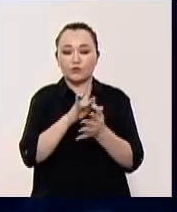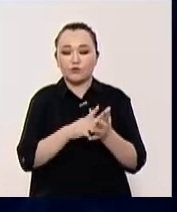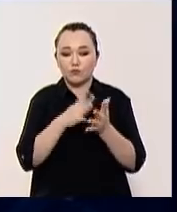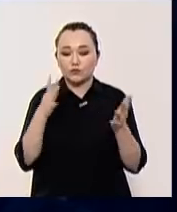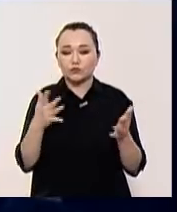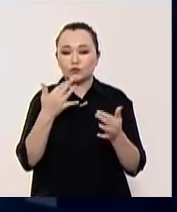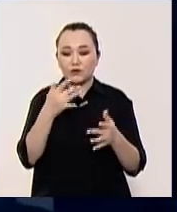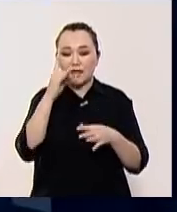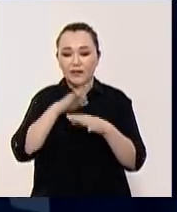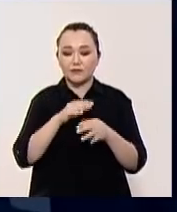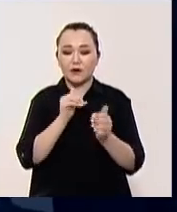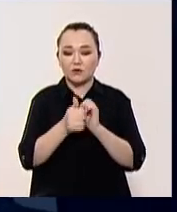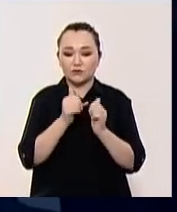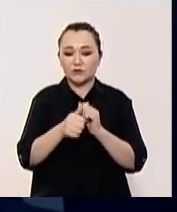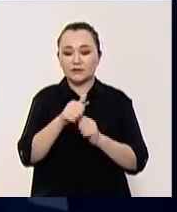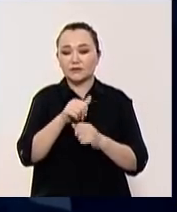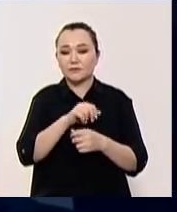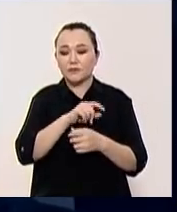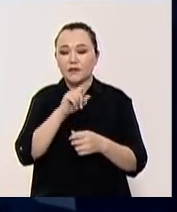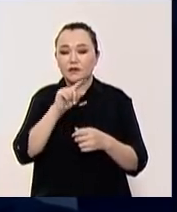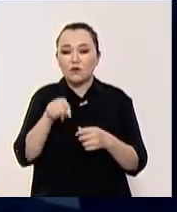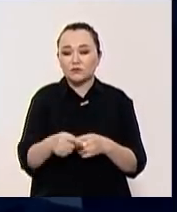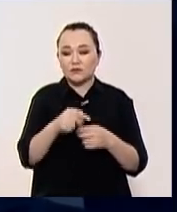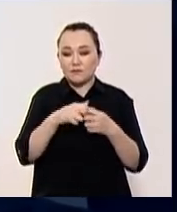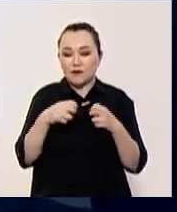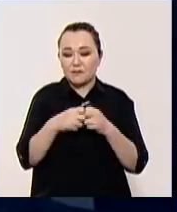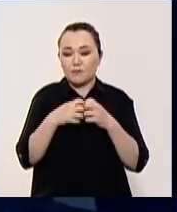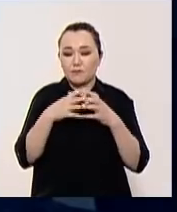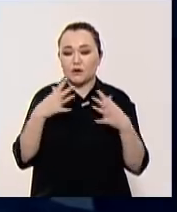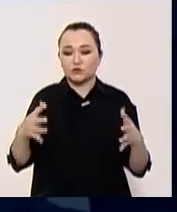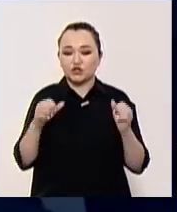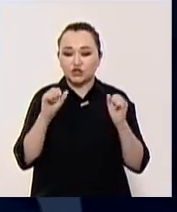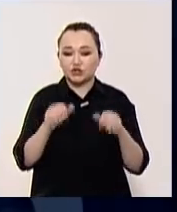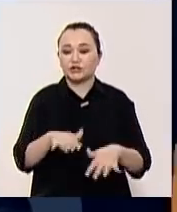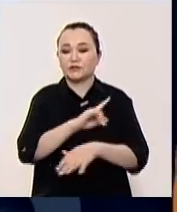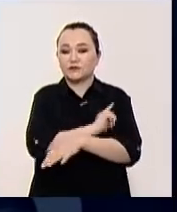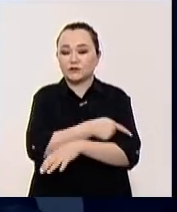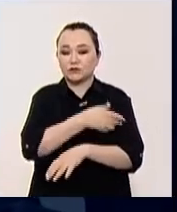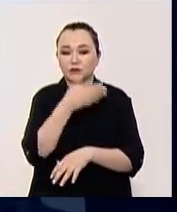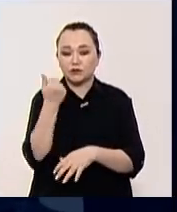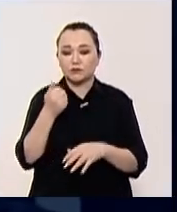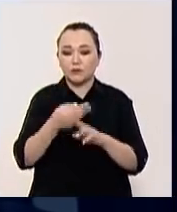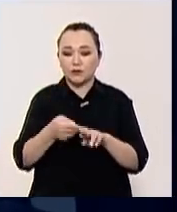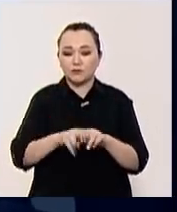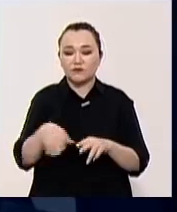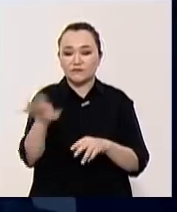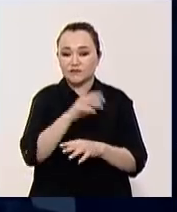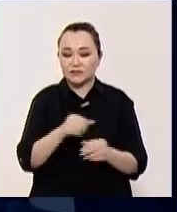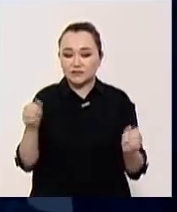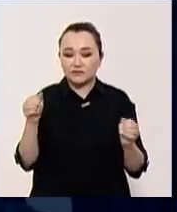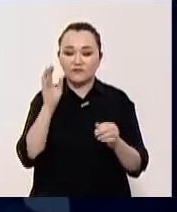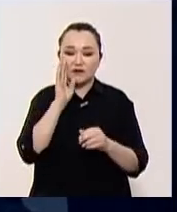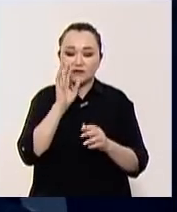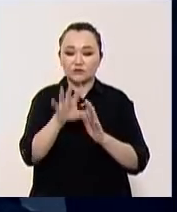қанша әкім ауысса да ең өзектері елді толғатқан проблеманы шешуге құлықсыз. Сондықтан тұрғындар жиналған шалшық